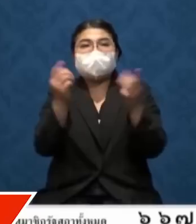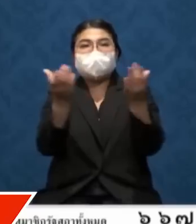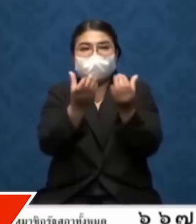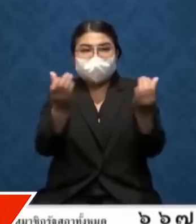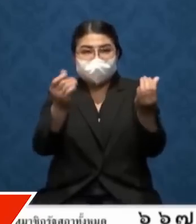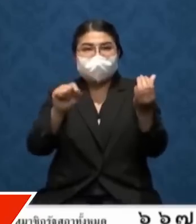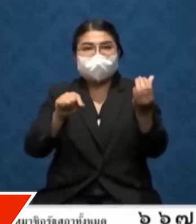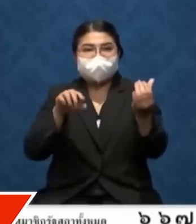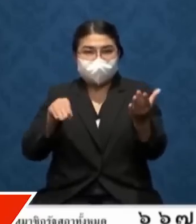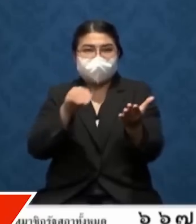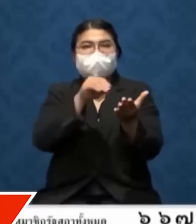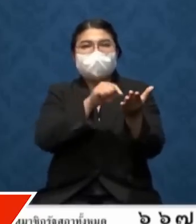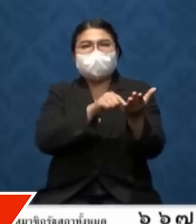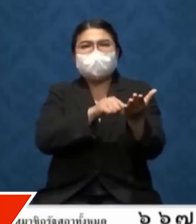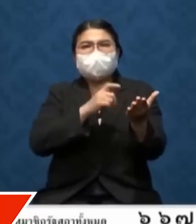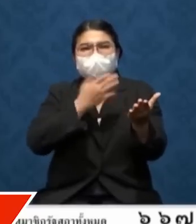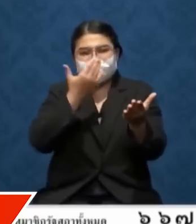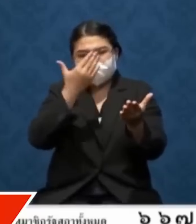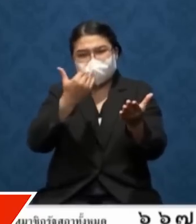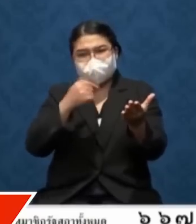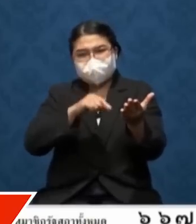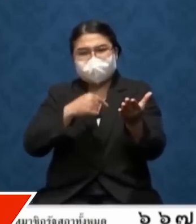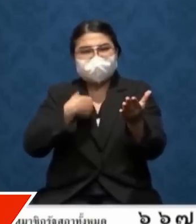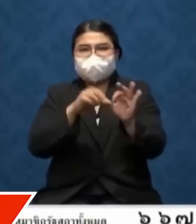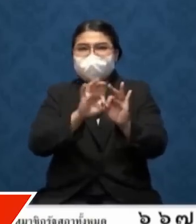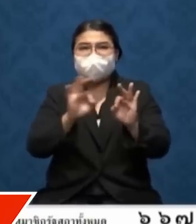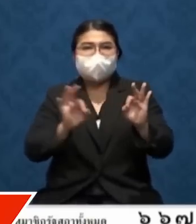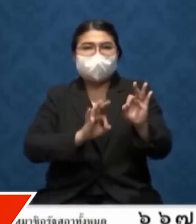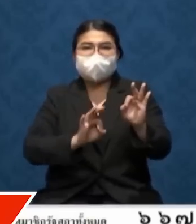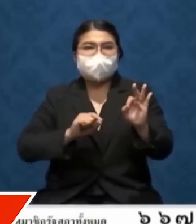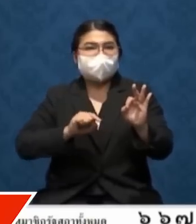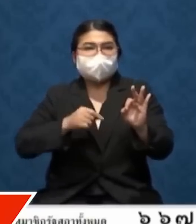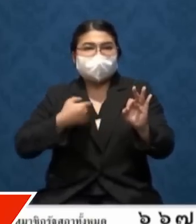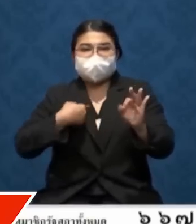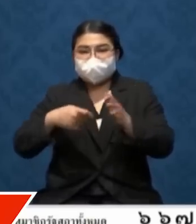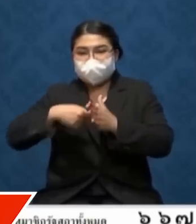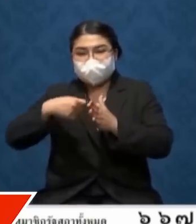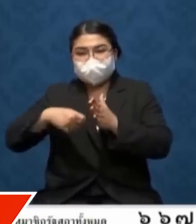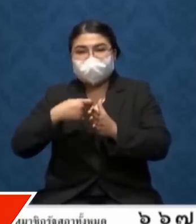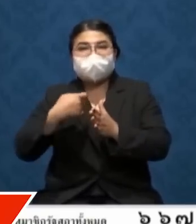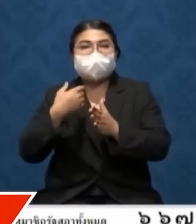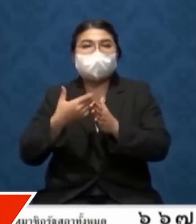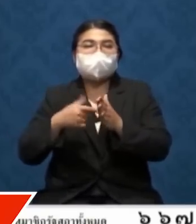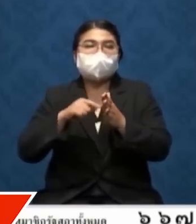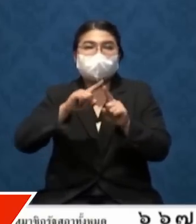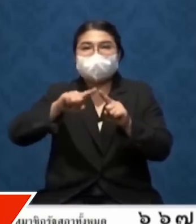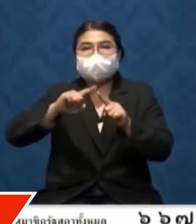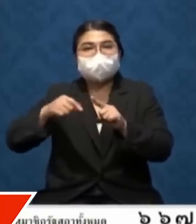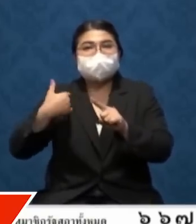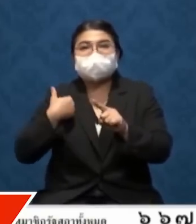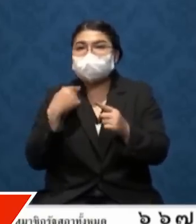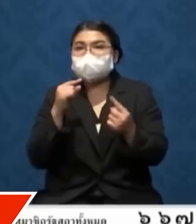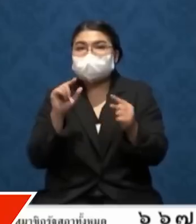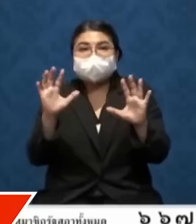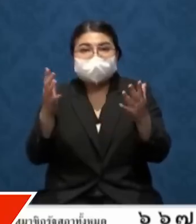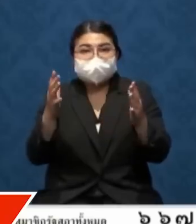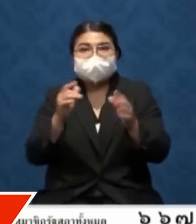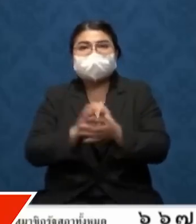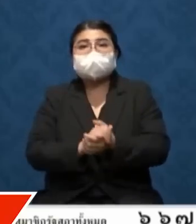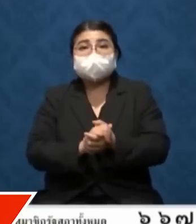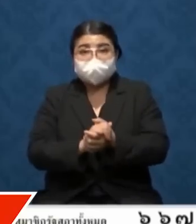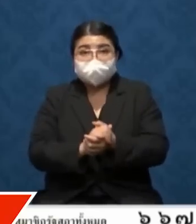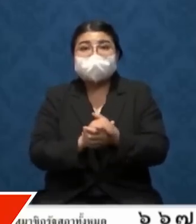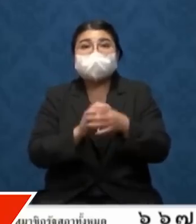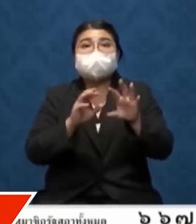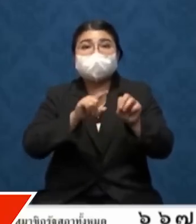เพระเหตุใด ถึงไม่มข้อความแบบนั้นอยู่ในเหตุและผลมีใเชิงเ้อหาไครับมีในมาตาใด